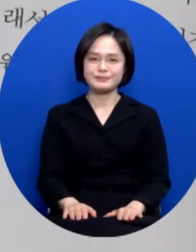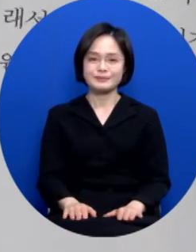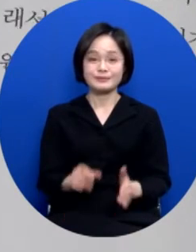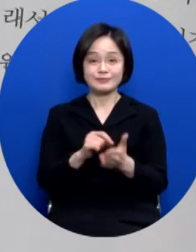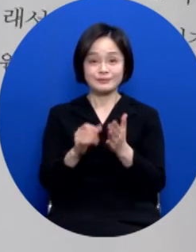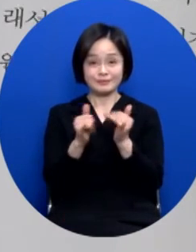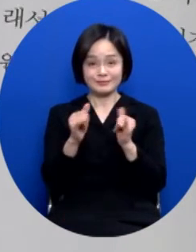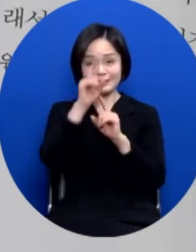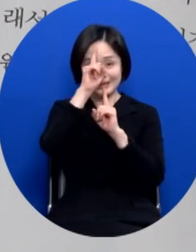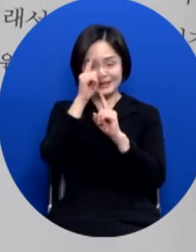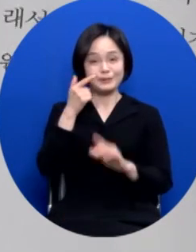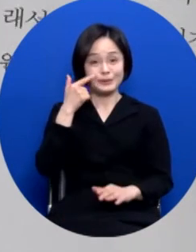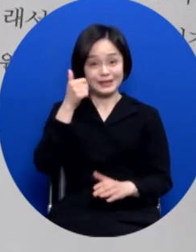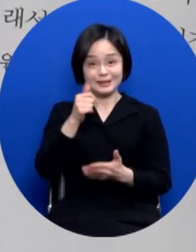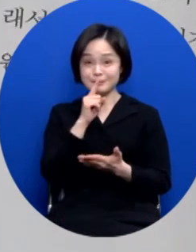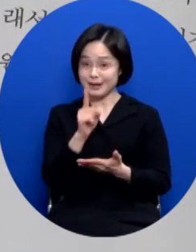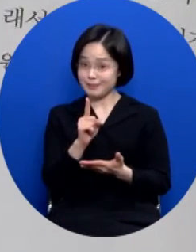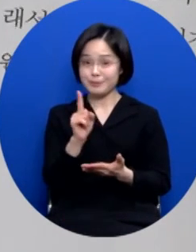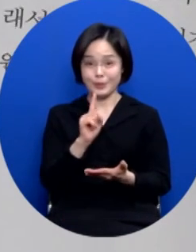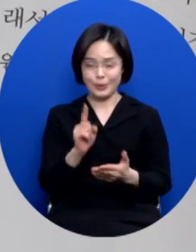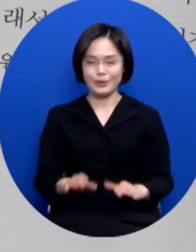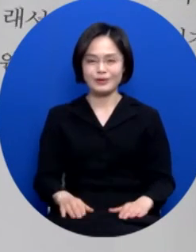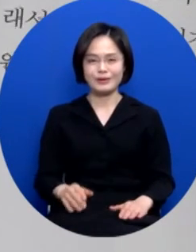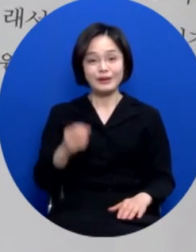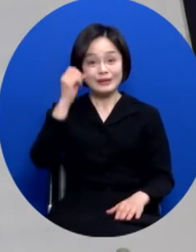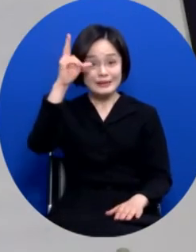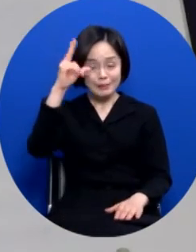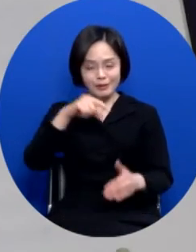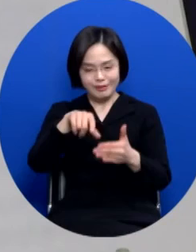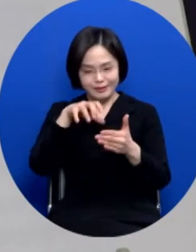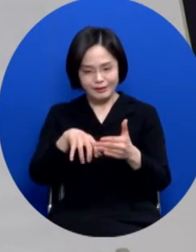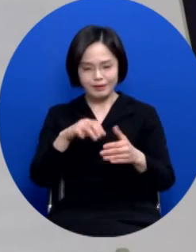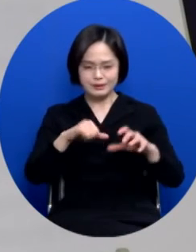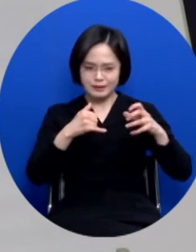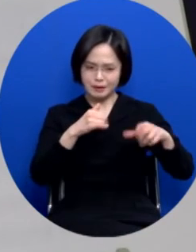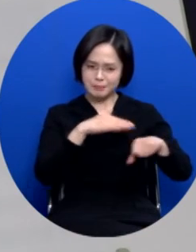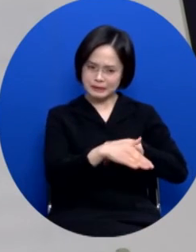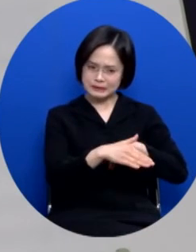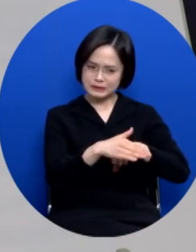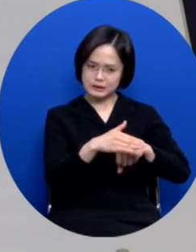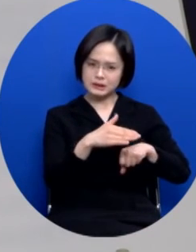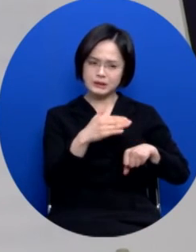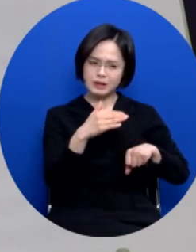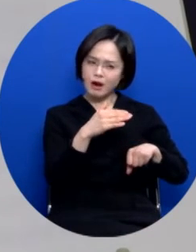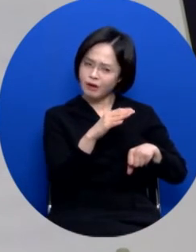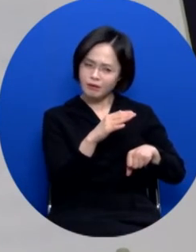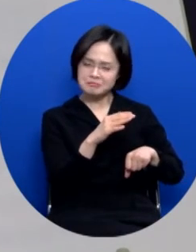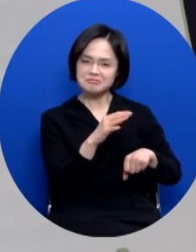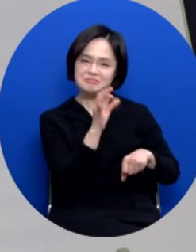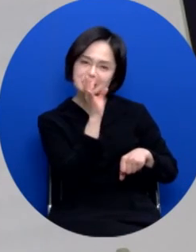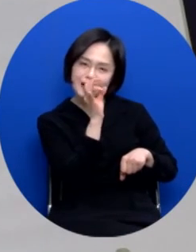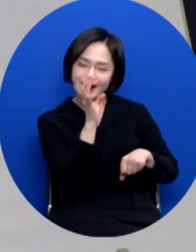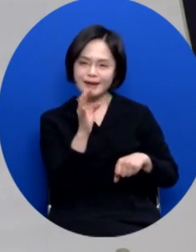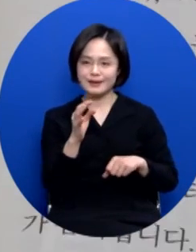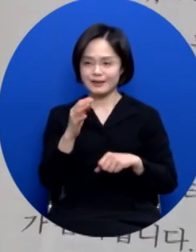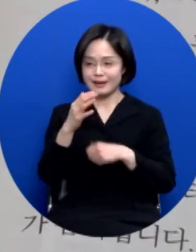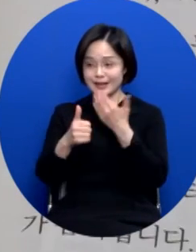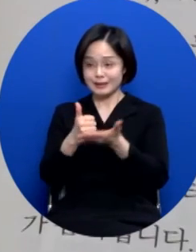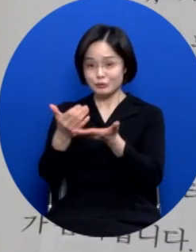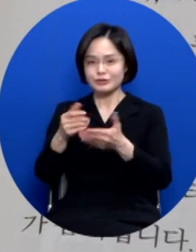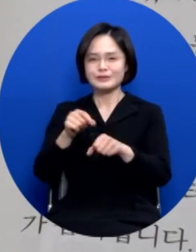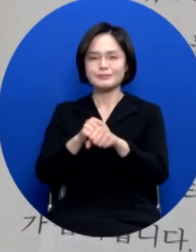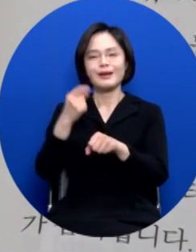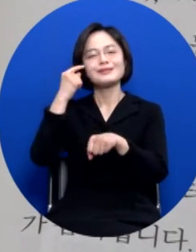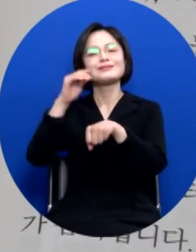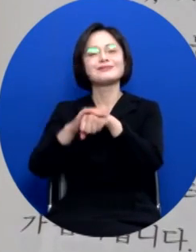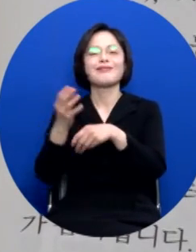이예진 목사는 잠언 속에는 세상에서 들을 수 없는 특별한 지혜와 훈계가 들어있다며 이번 묵상